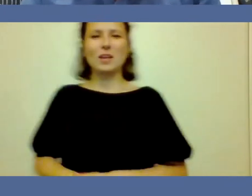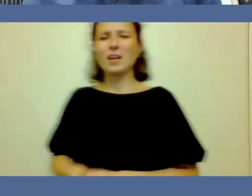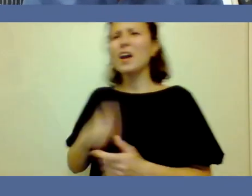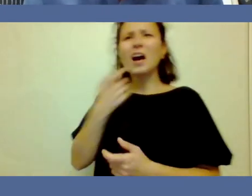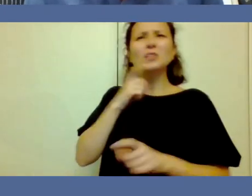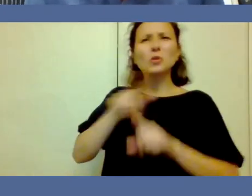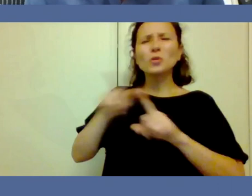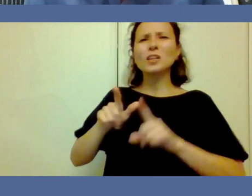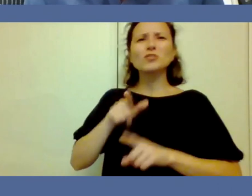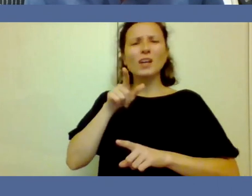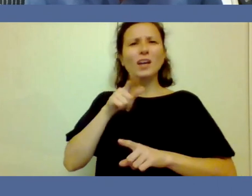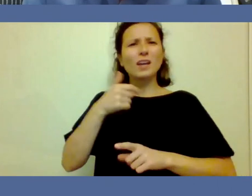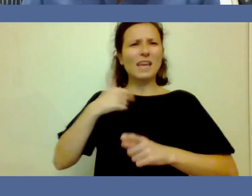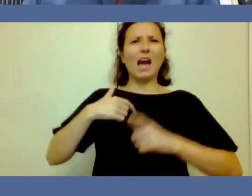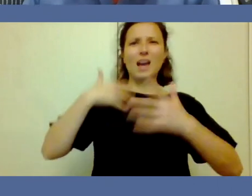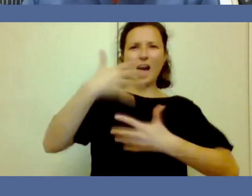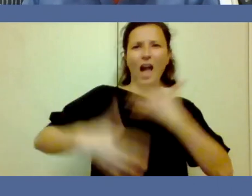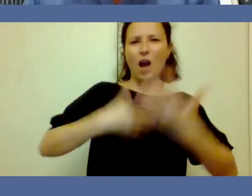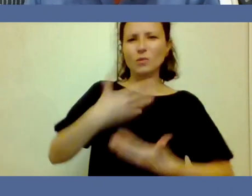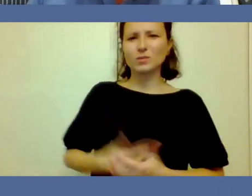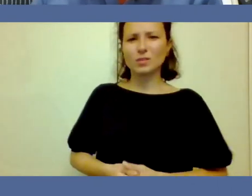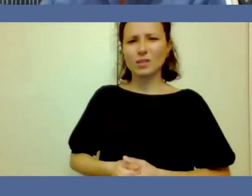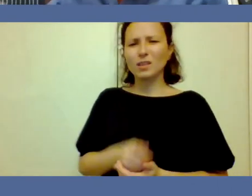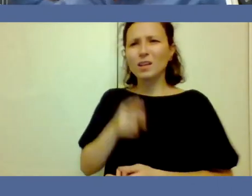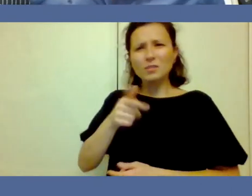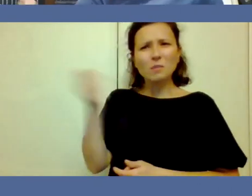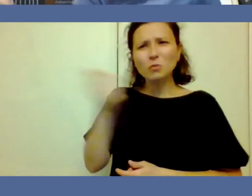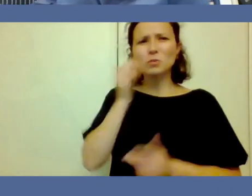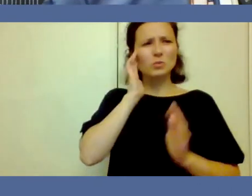Pani musi być kimś bardzo uporządkowanym,